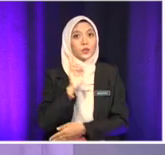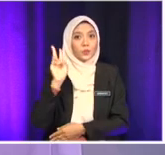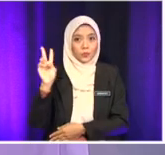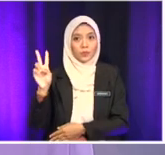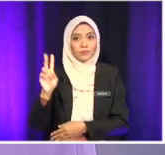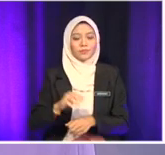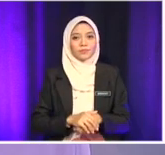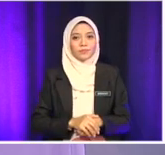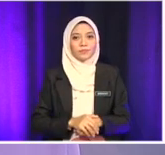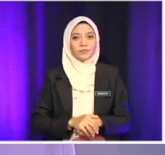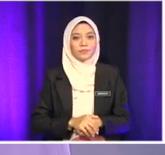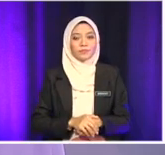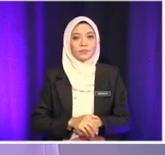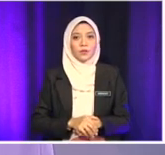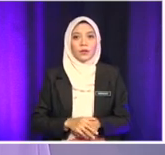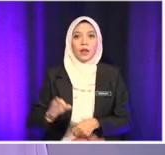pertama pendadahan